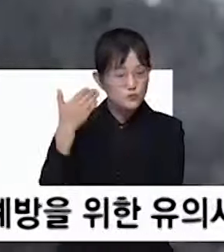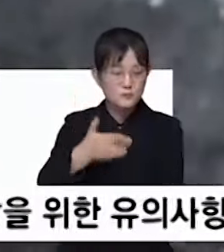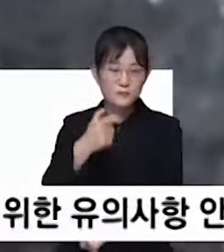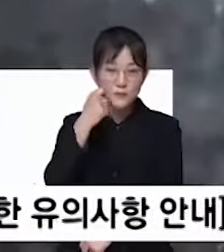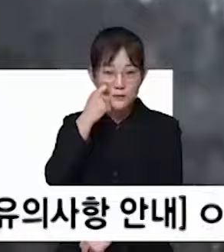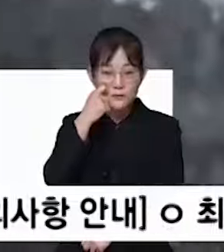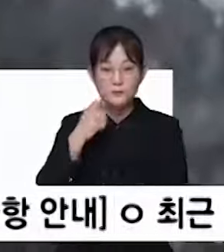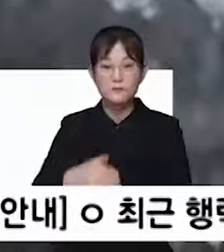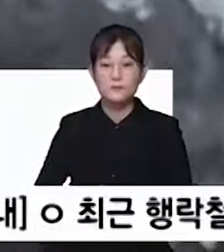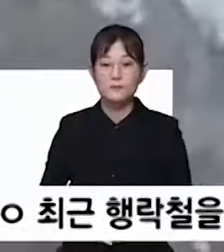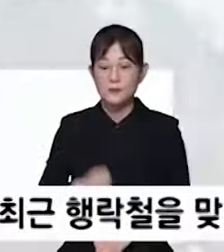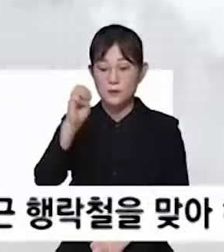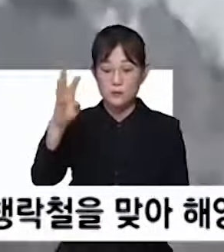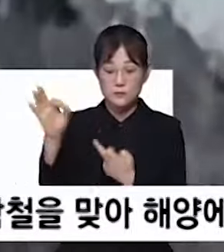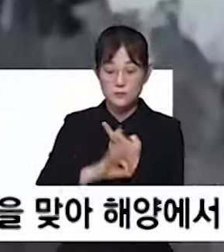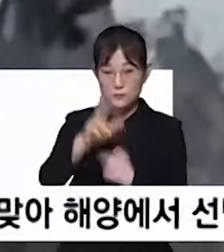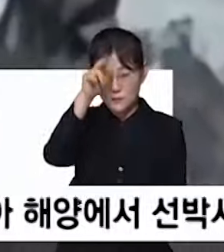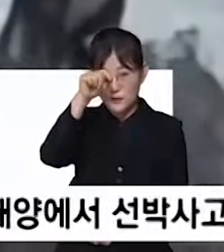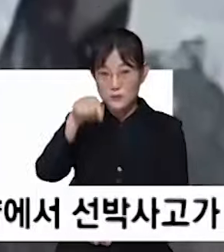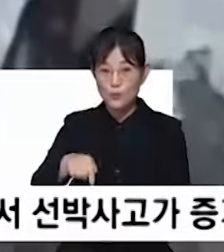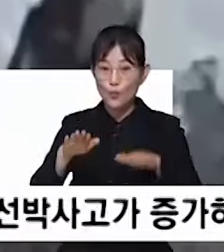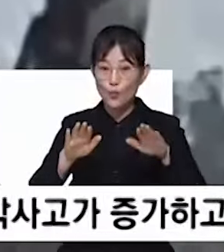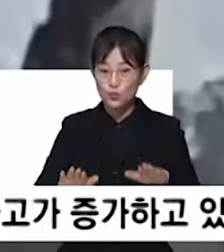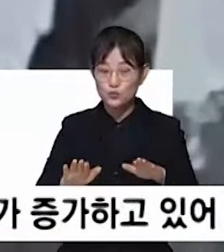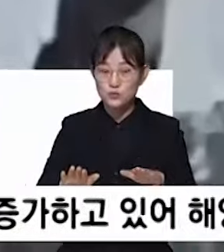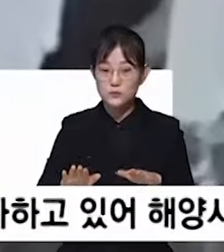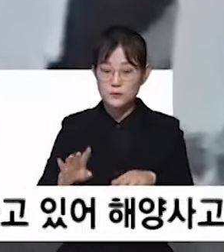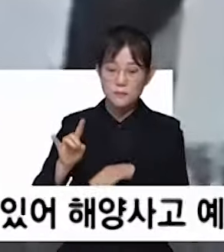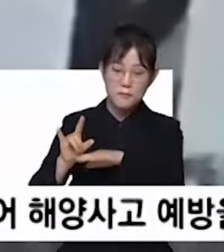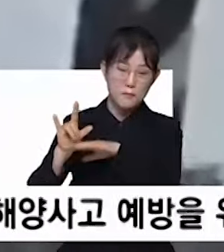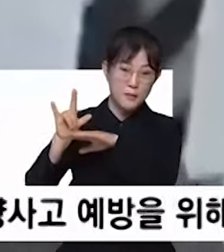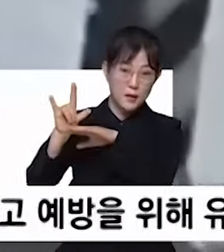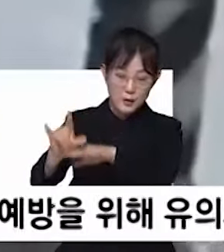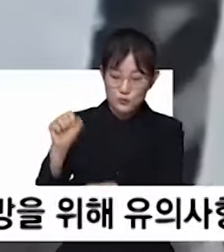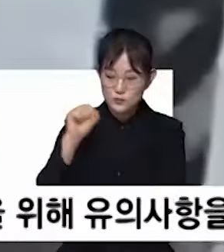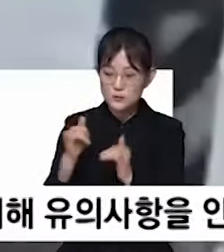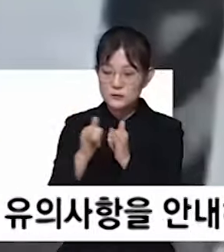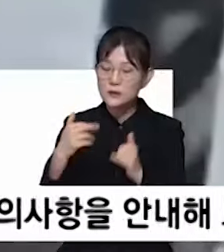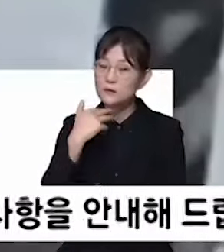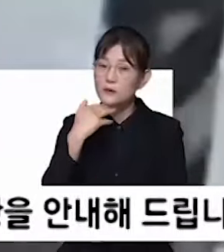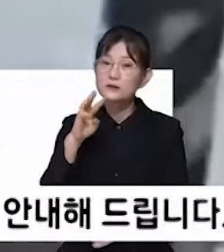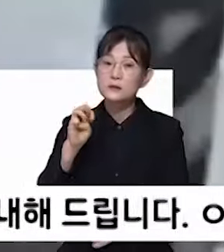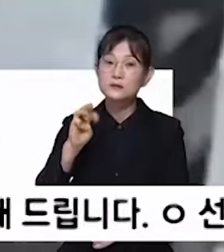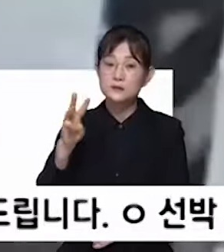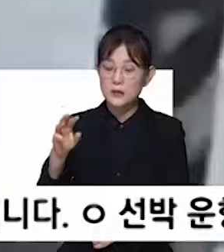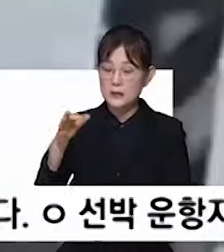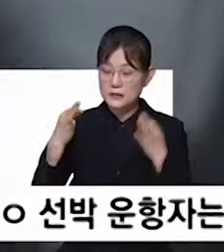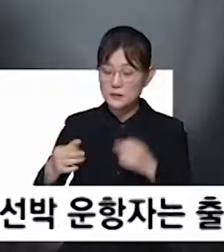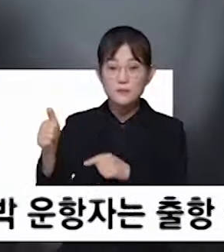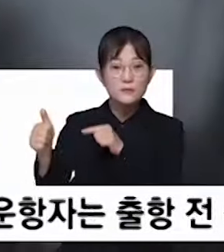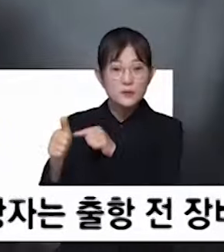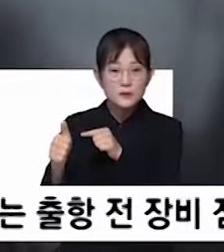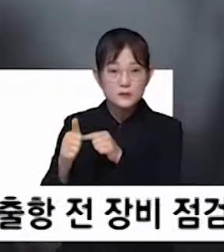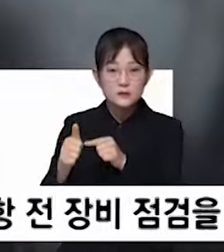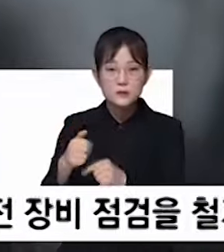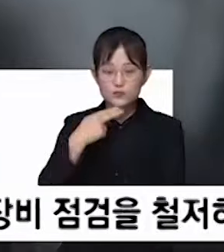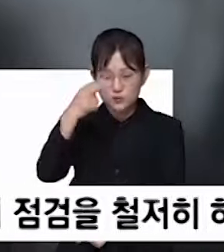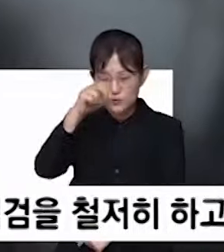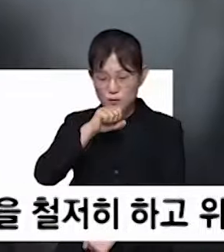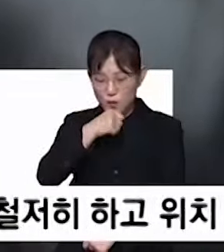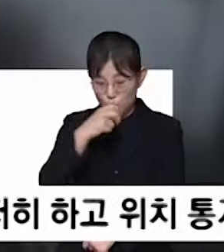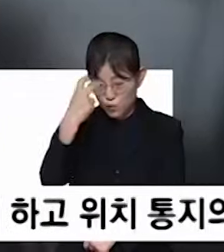확인됐습니다. 광주 서부경찰서는 오늘 송치한 마세라티 운전자 33살 김모 씨에 대한 혈중 알코올 농도 측정